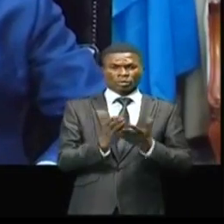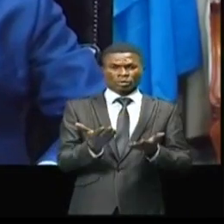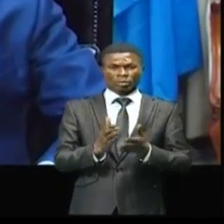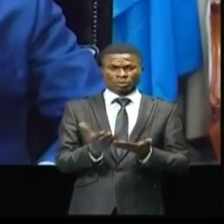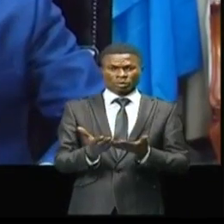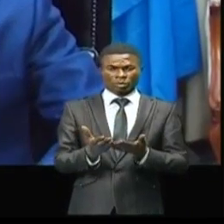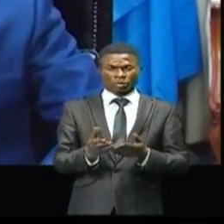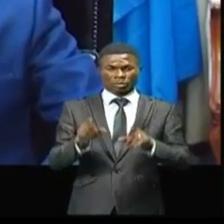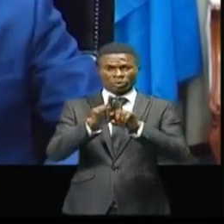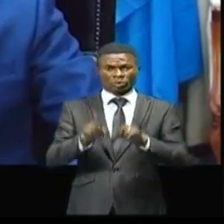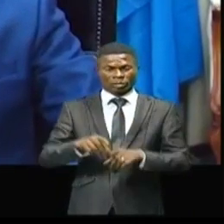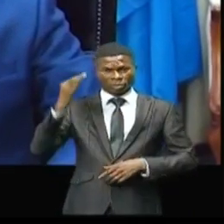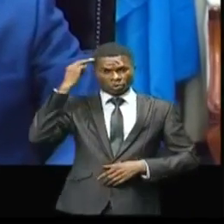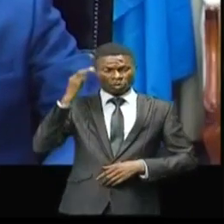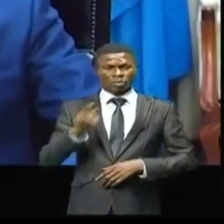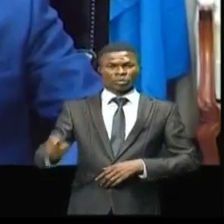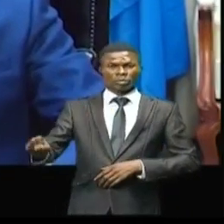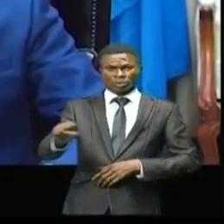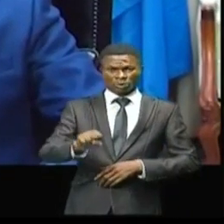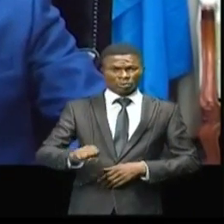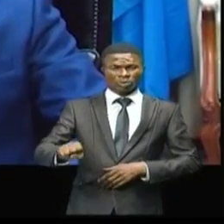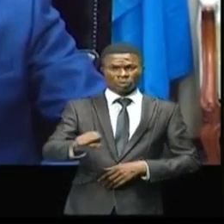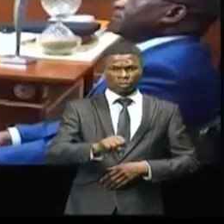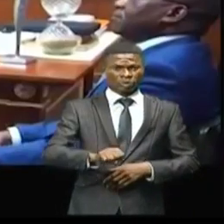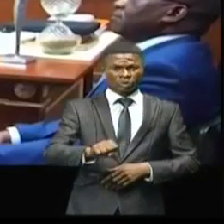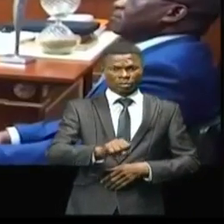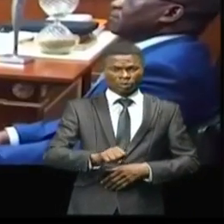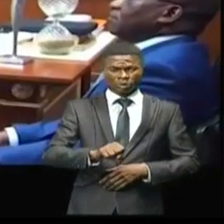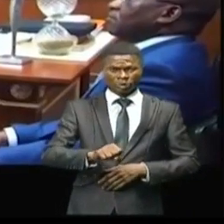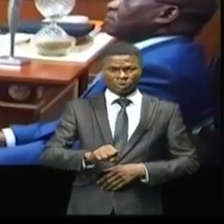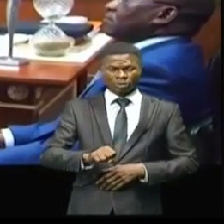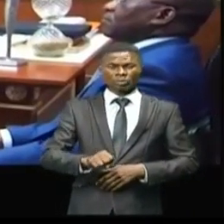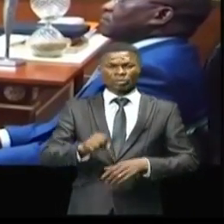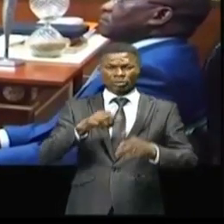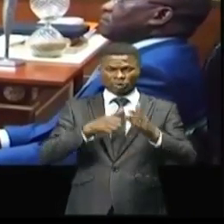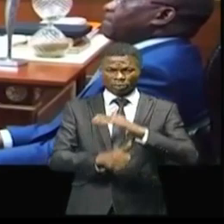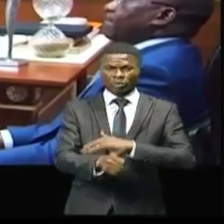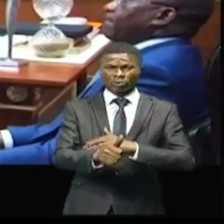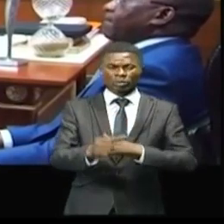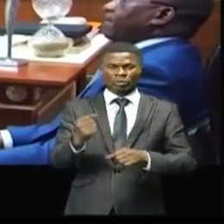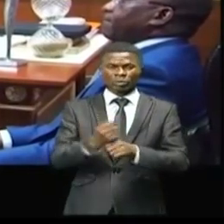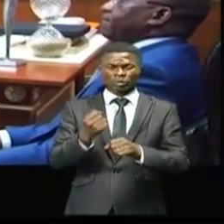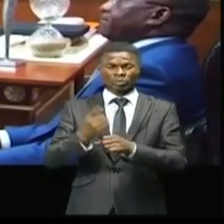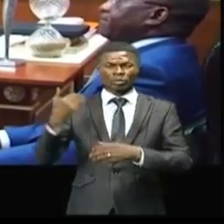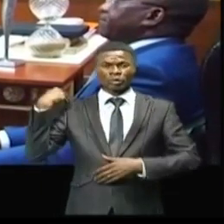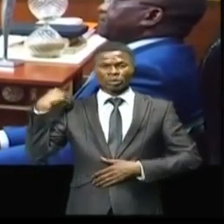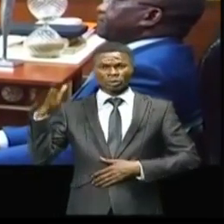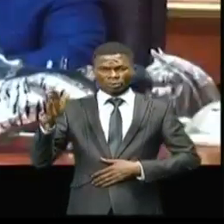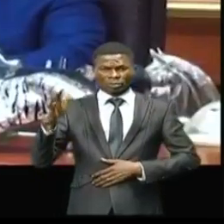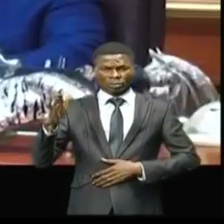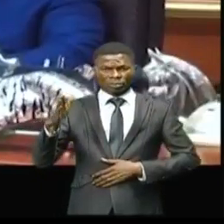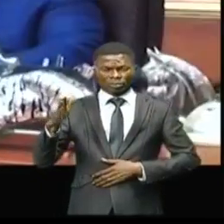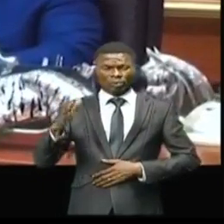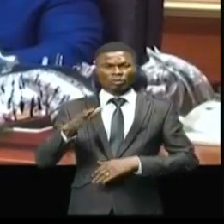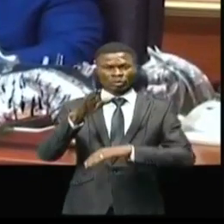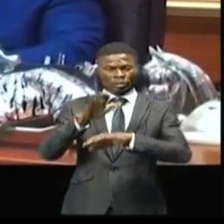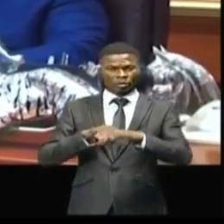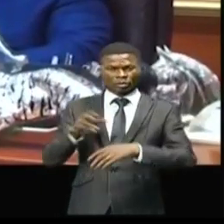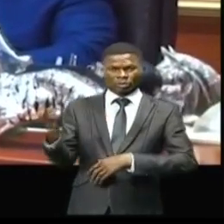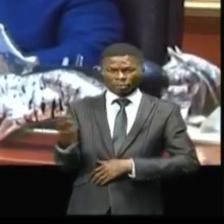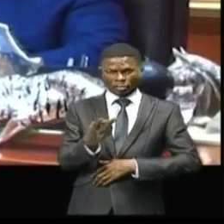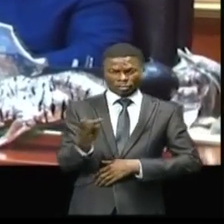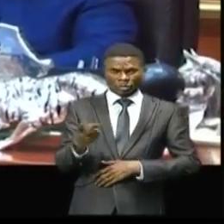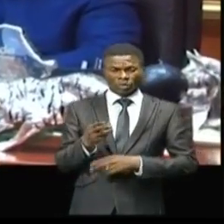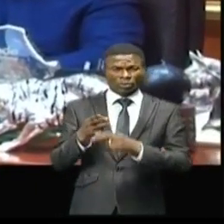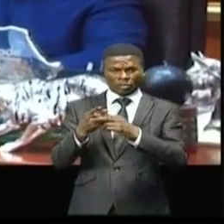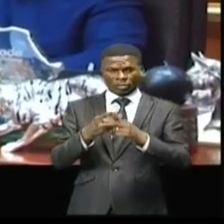les ministres sectoriels qui ont sous tutelle des établissements et des services publics ont été invités à veiller